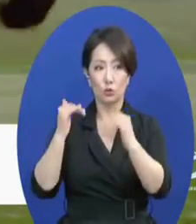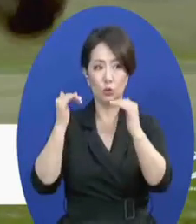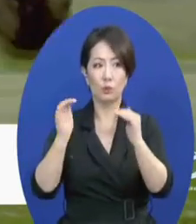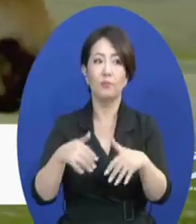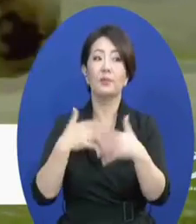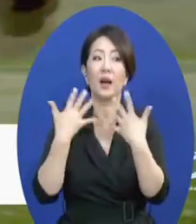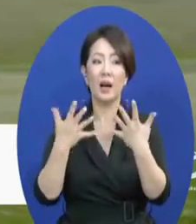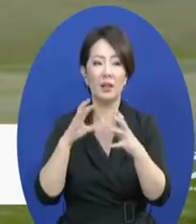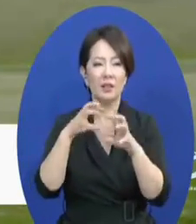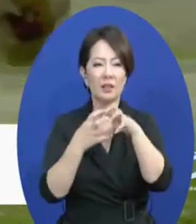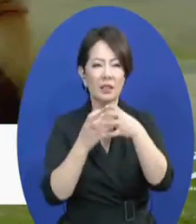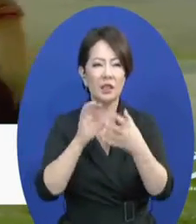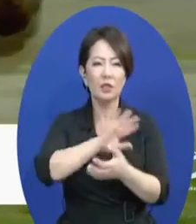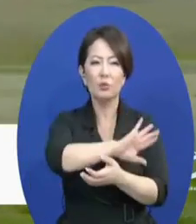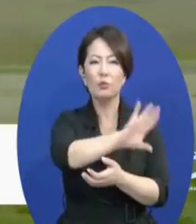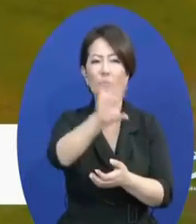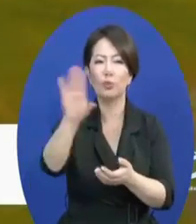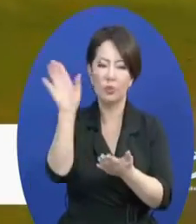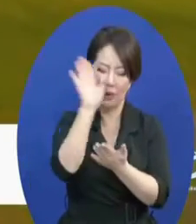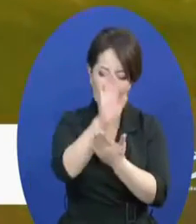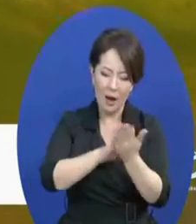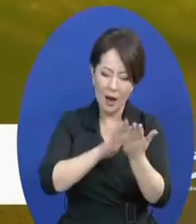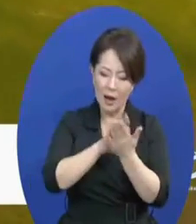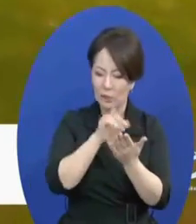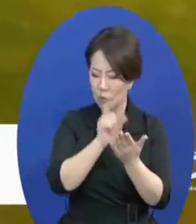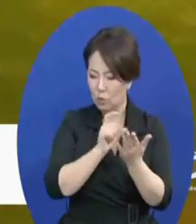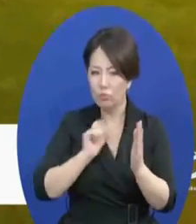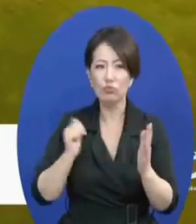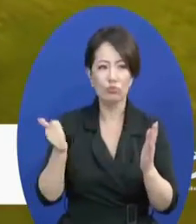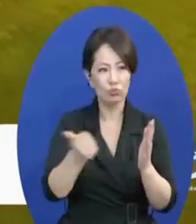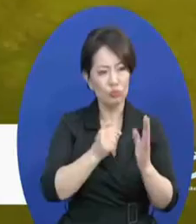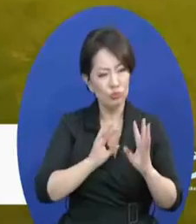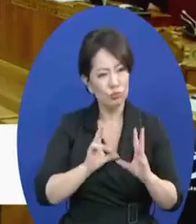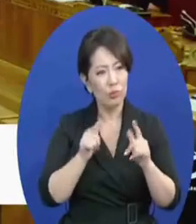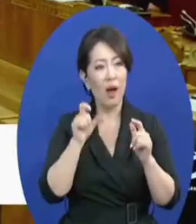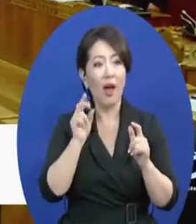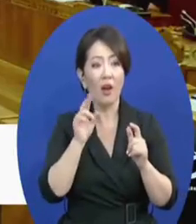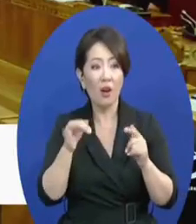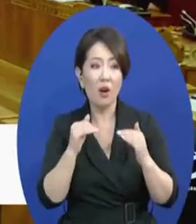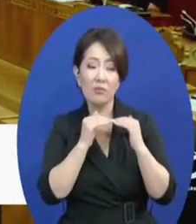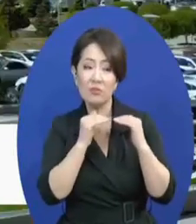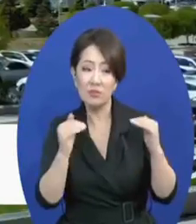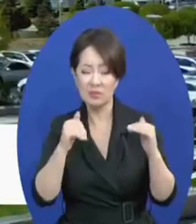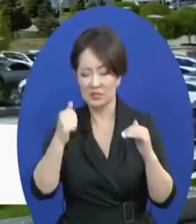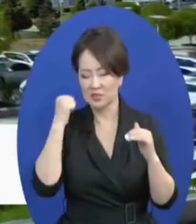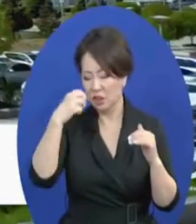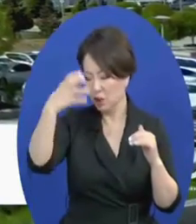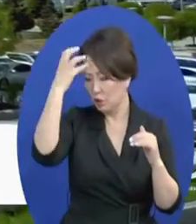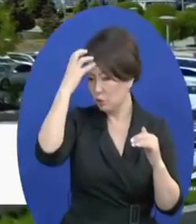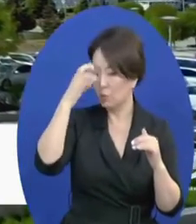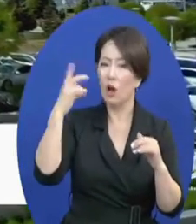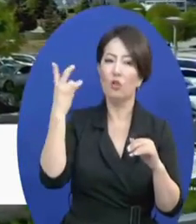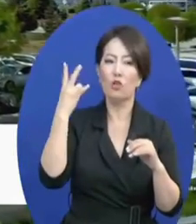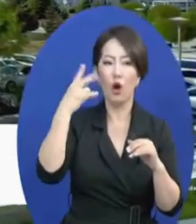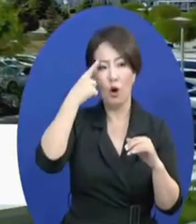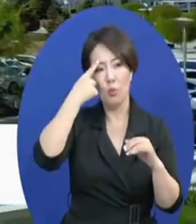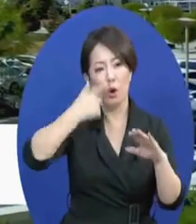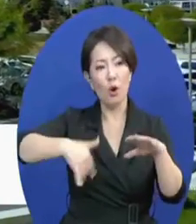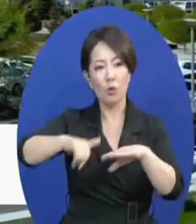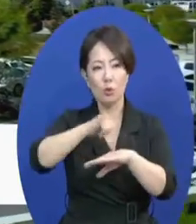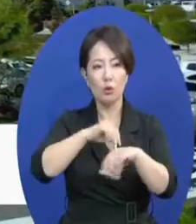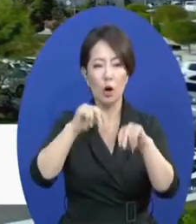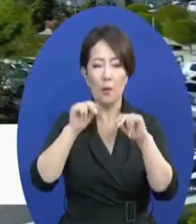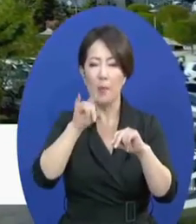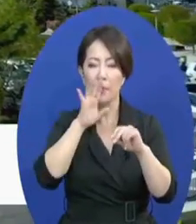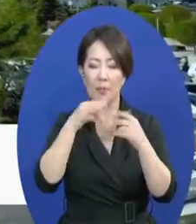өгтелхийгөө шүтінг хайрылтайг хүн арталтай өклөөгін тэнсүрт байадыг хадаглан хамгаадыг түрд асахтай ногоан нүнгөөд өлс болохчырэг